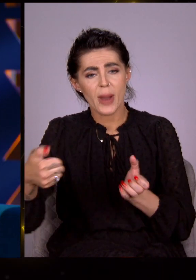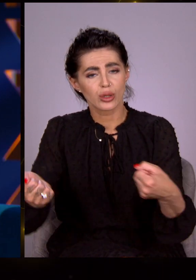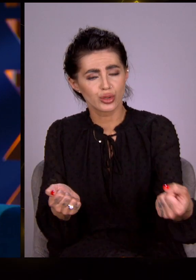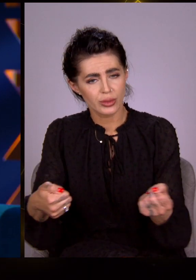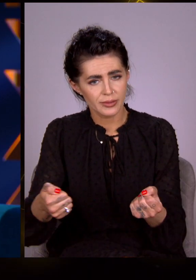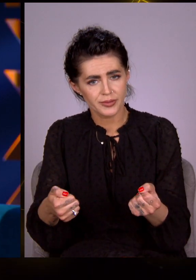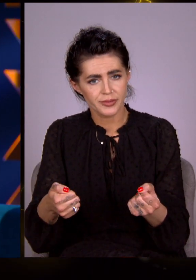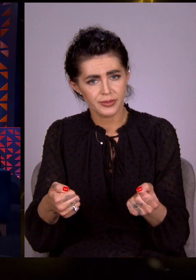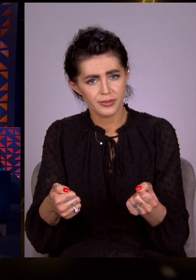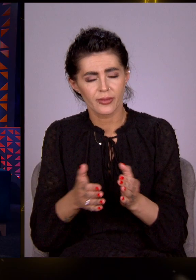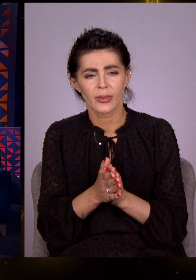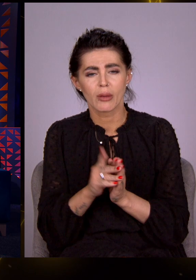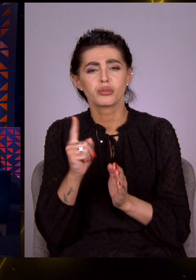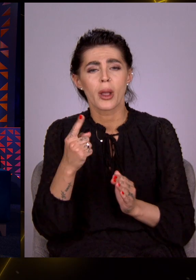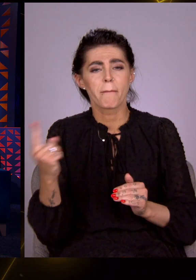чи яку знищили?